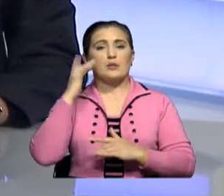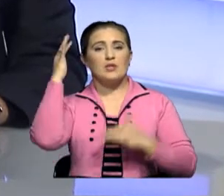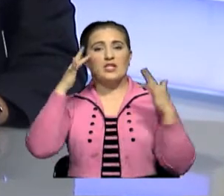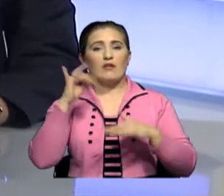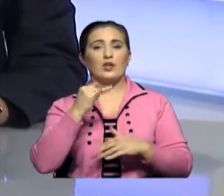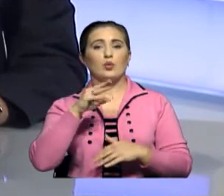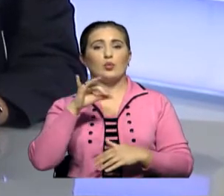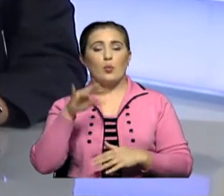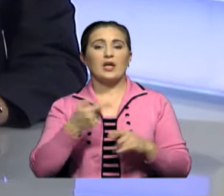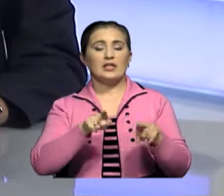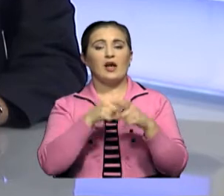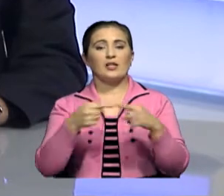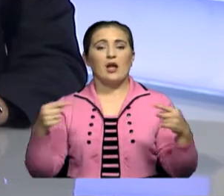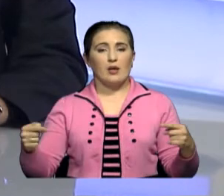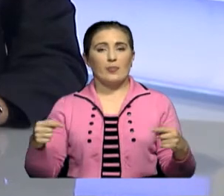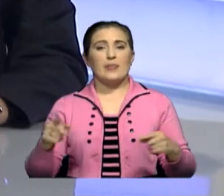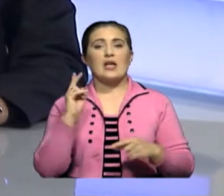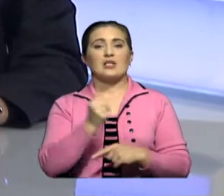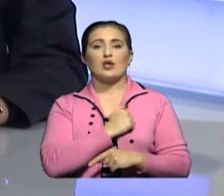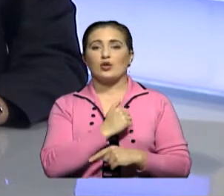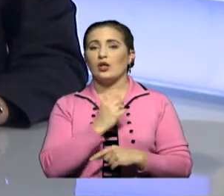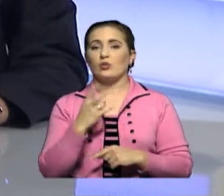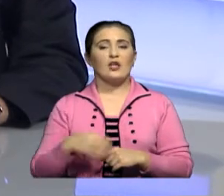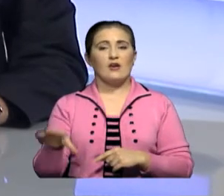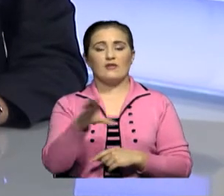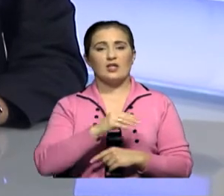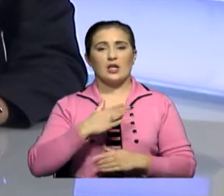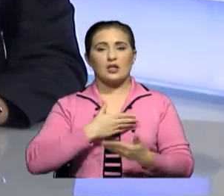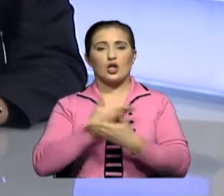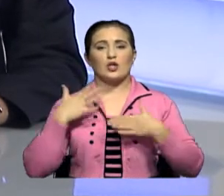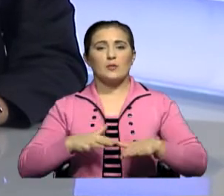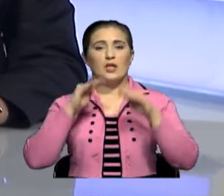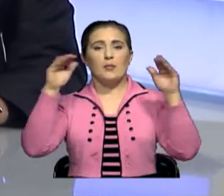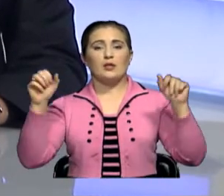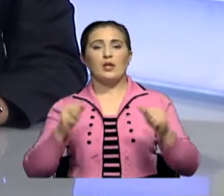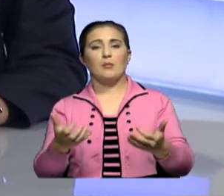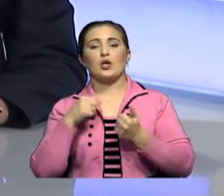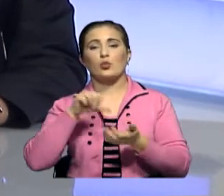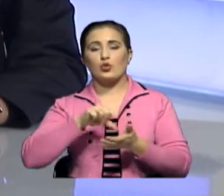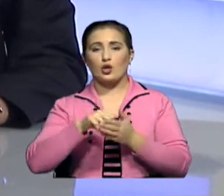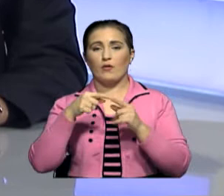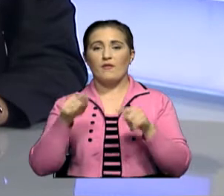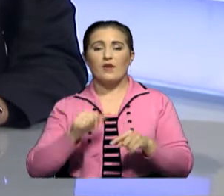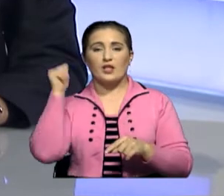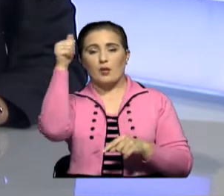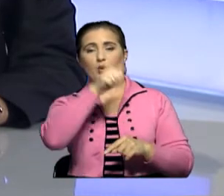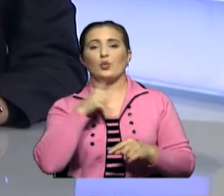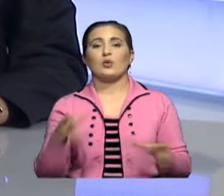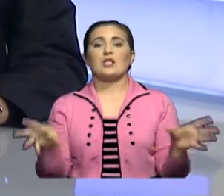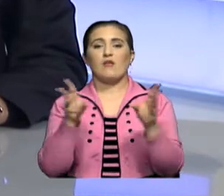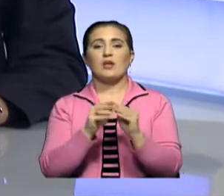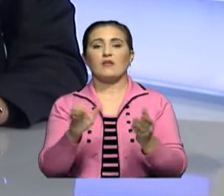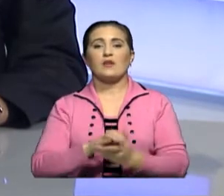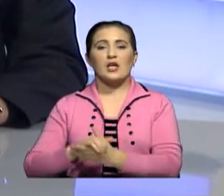итуруп и так далее но к сожалению не все наши крымские ребята смогли принять участие то в этом году совместно с